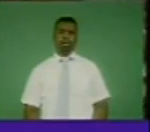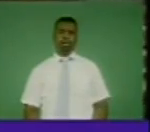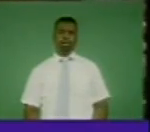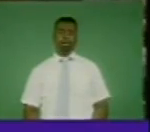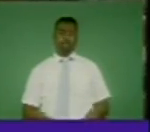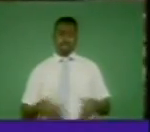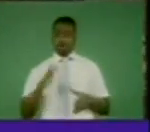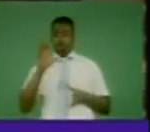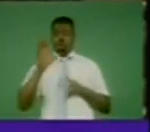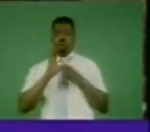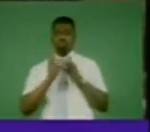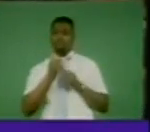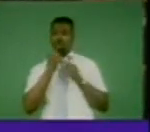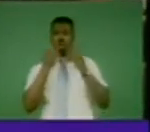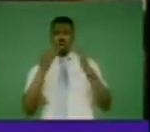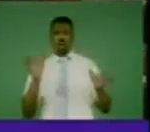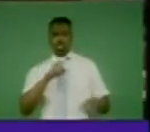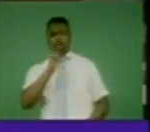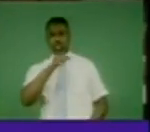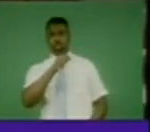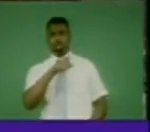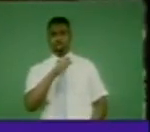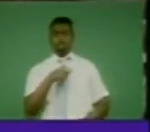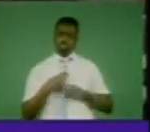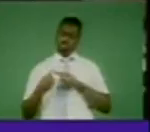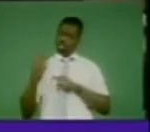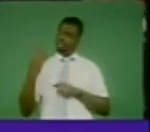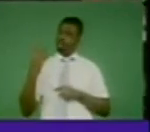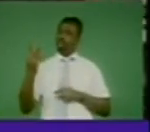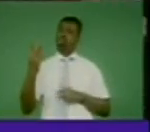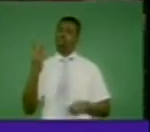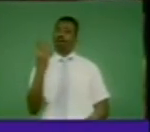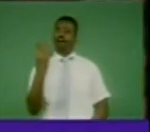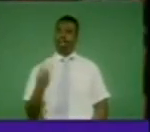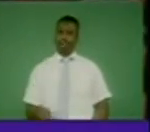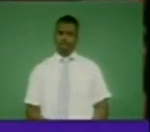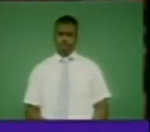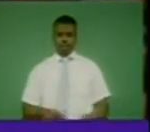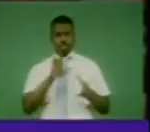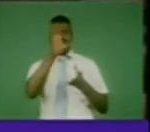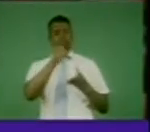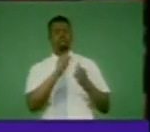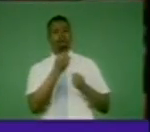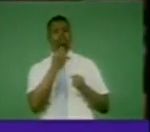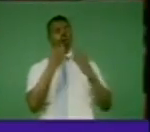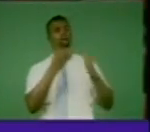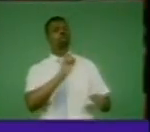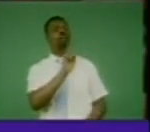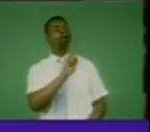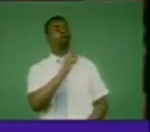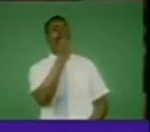Jumla ya kura za wazi ndio ni kura 304. Jumla ya kura za wazi hapana ni kura moja kila